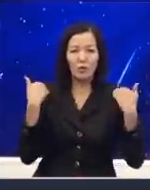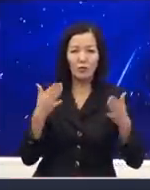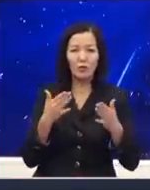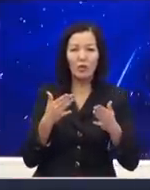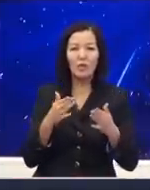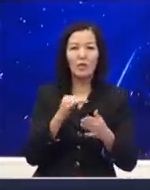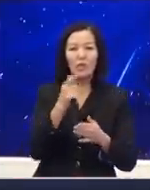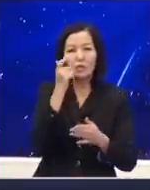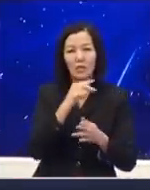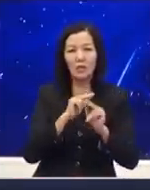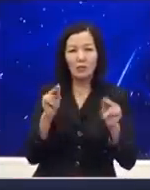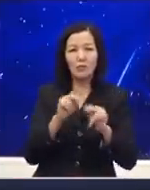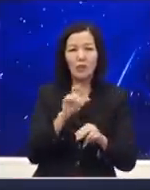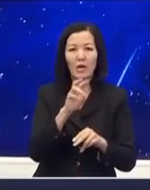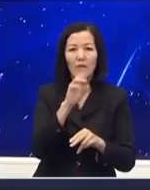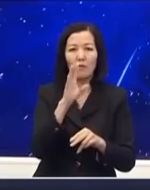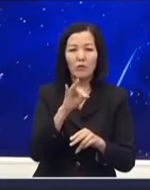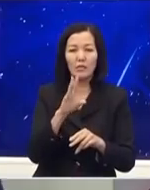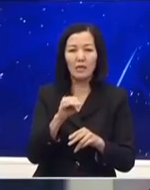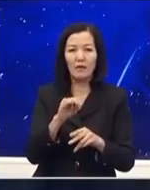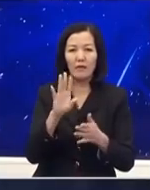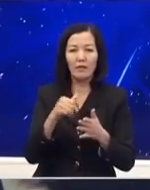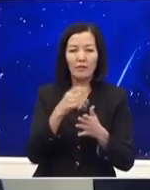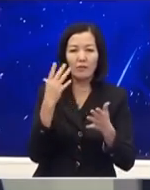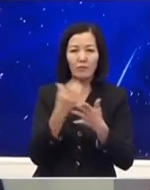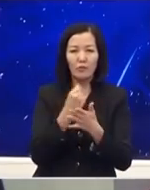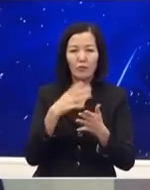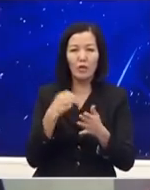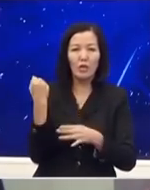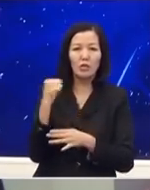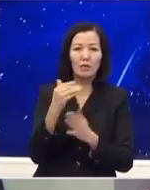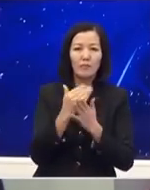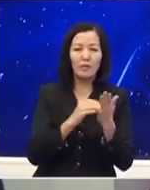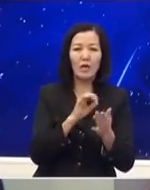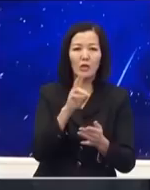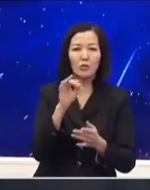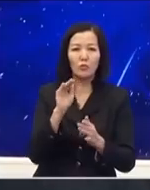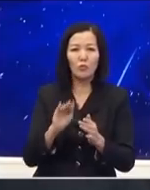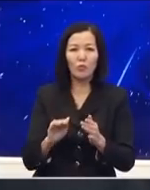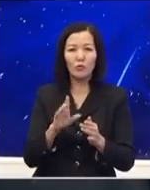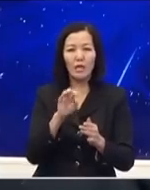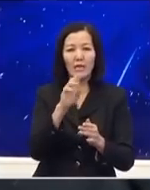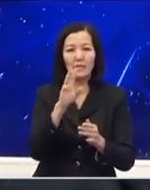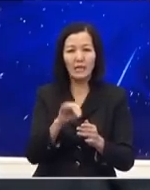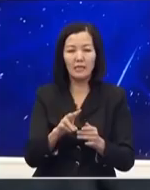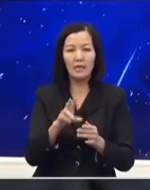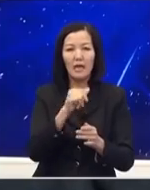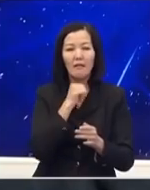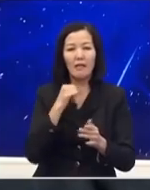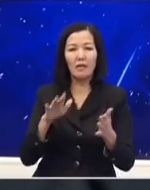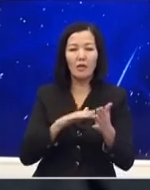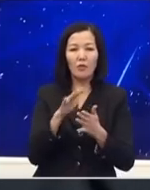Осы орайда жаркенттік мұғалім Халбинур Искаква жүлдегер болды. Жеңімпаздар қатарында ақсулық оқушы Александра Михеева және Талғар